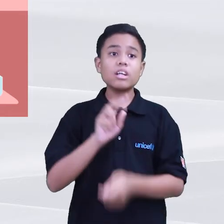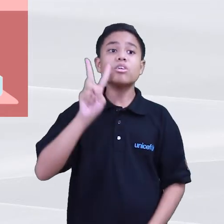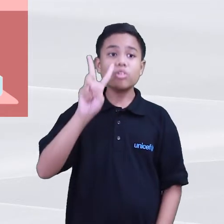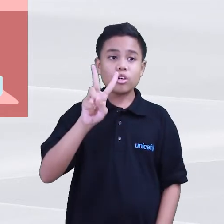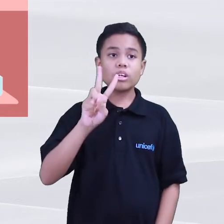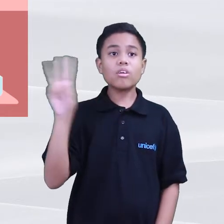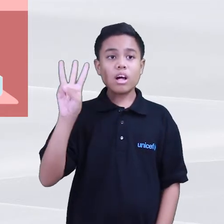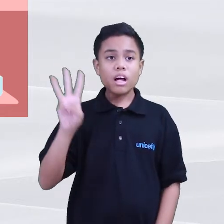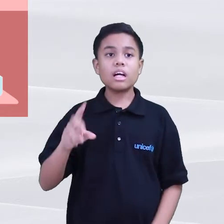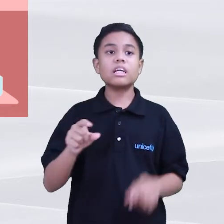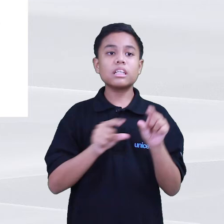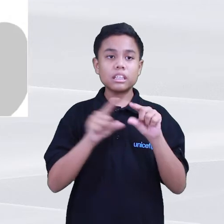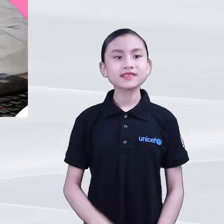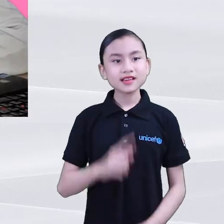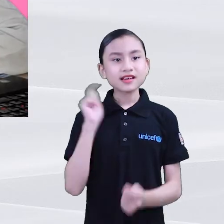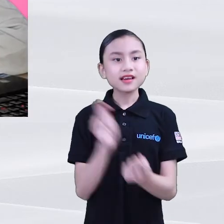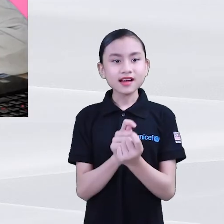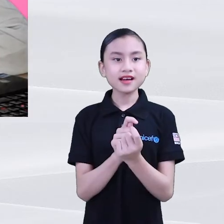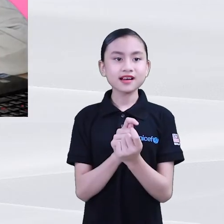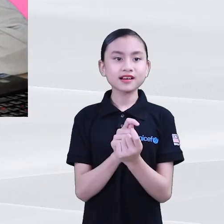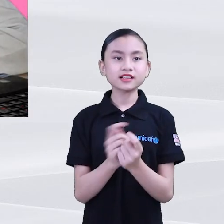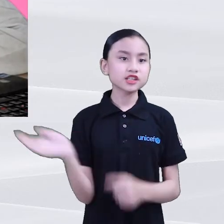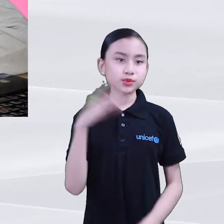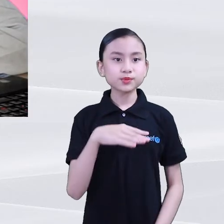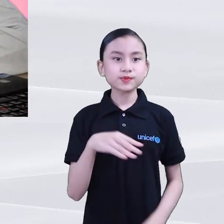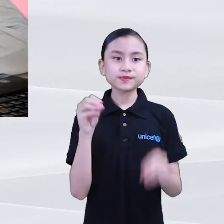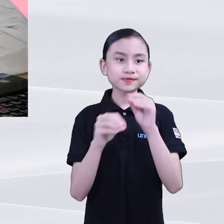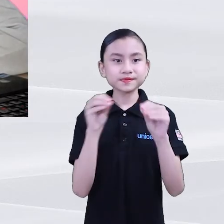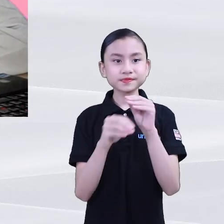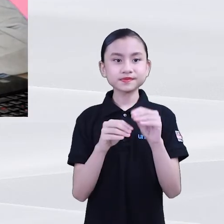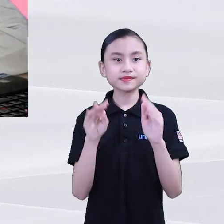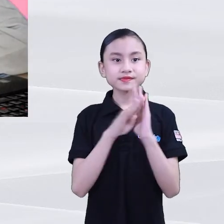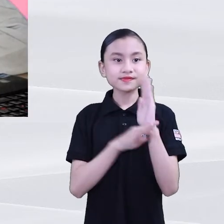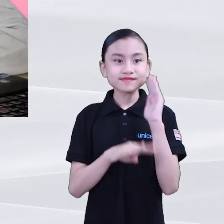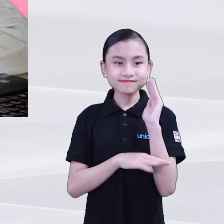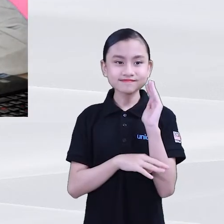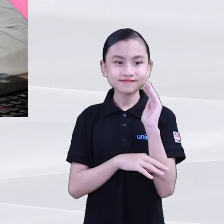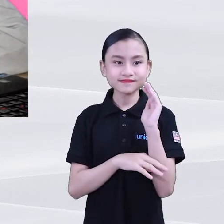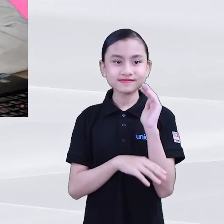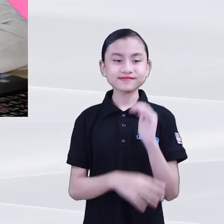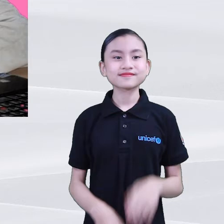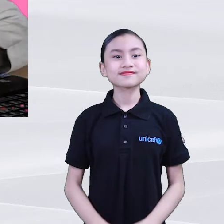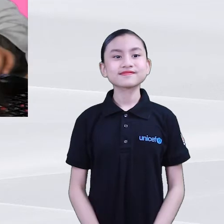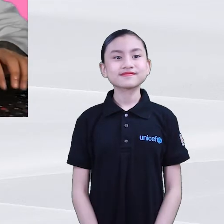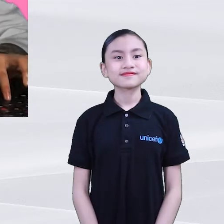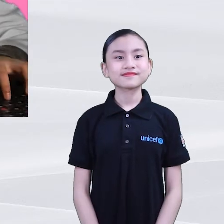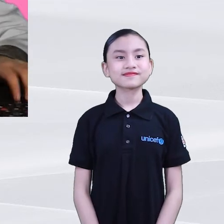while dan gerakan motor. Tepat sekali. Marilah kita sama-sama bina atur cara untuk robot kita ini.